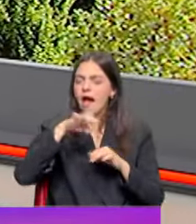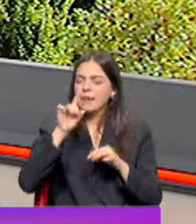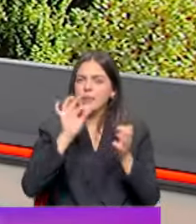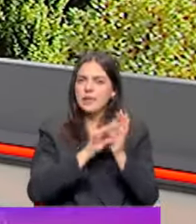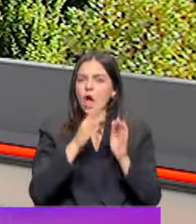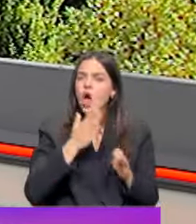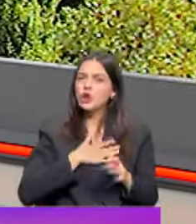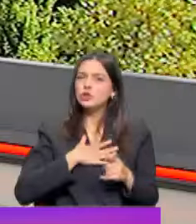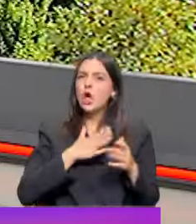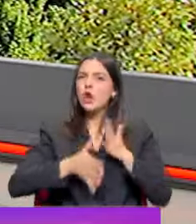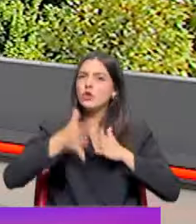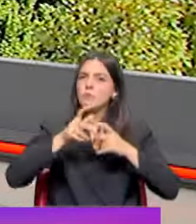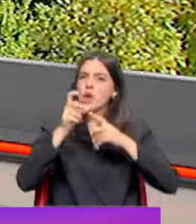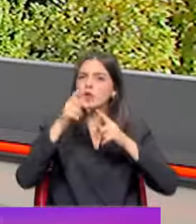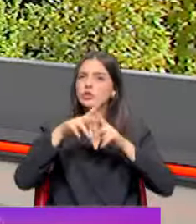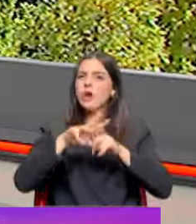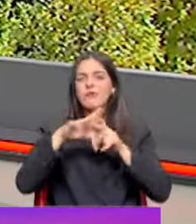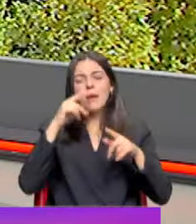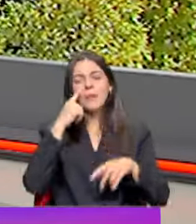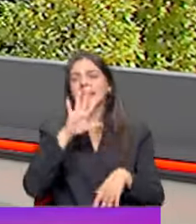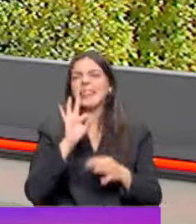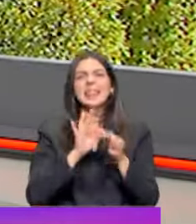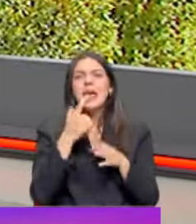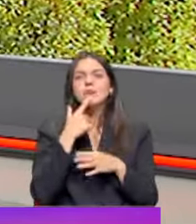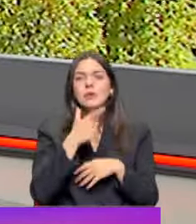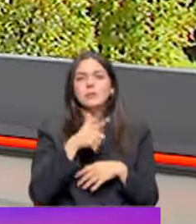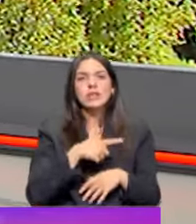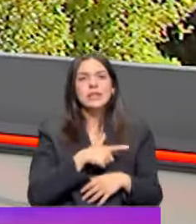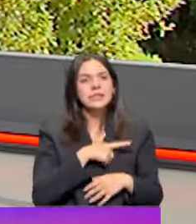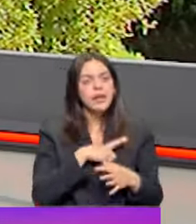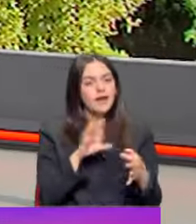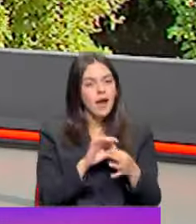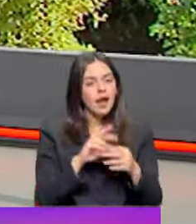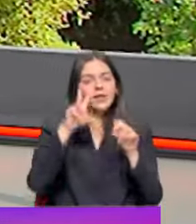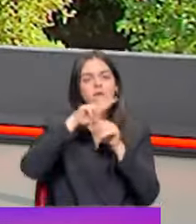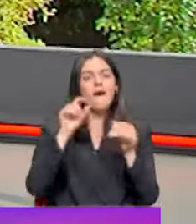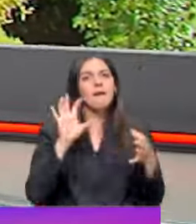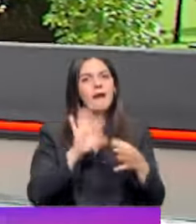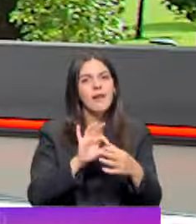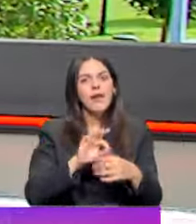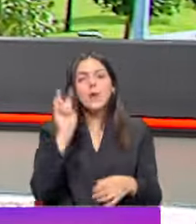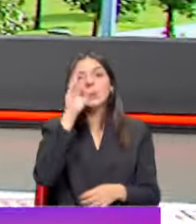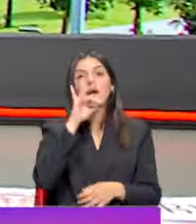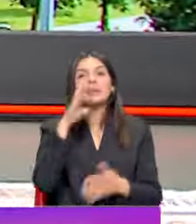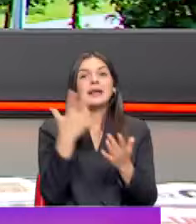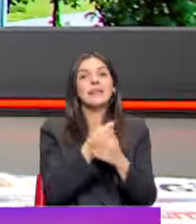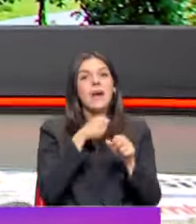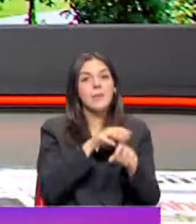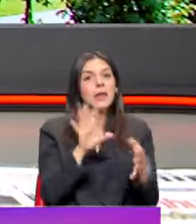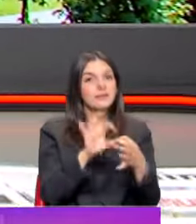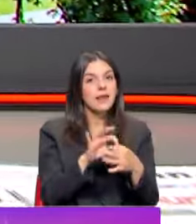önce Robot Sofya'ya bir kulak verin. Bakın neler söylüyor İzmir'le ilgili, fuarla ilgili, 30 Ağustos Zafer Bayramı ile ilgili.